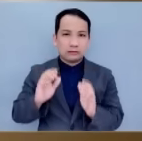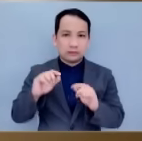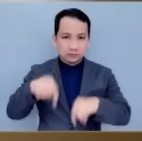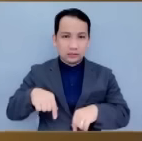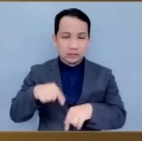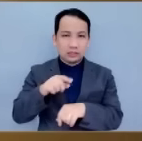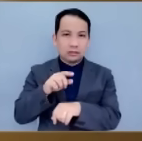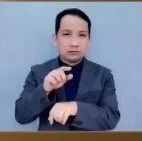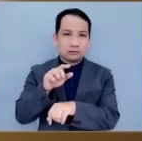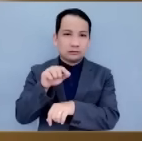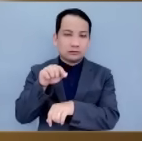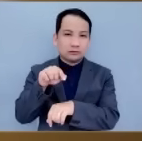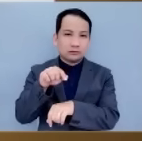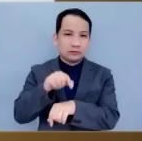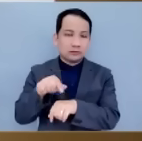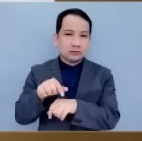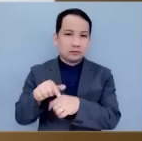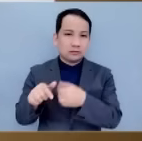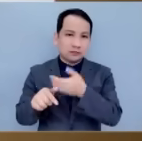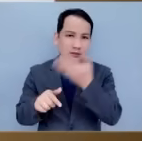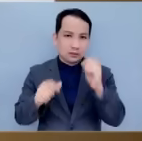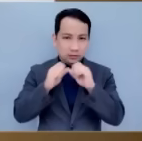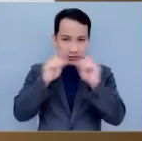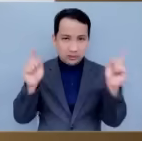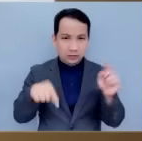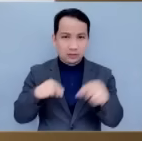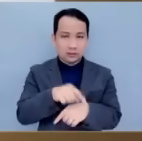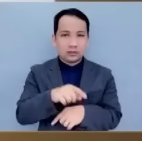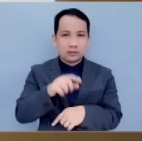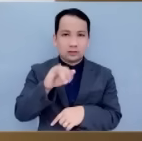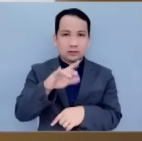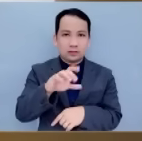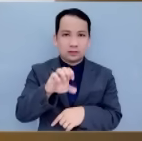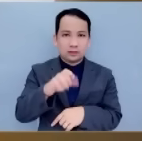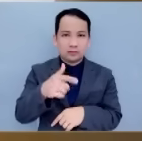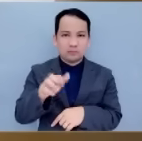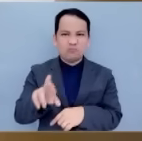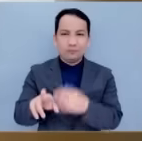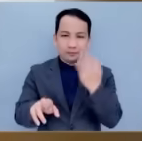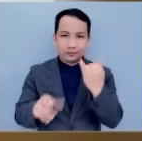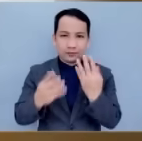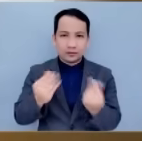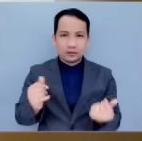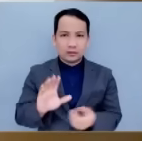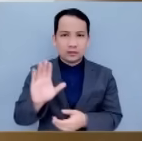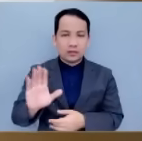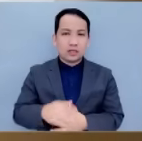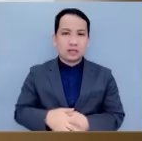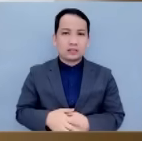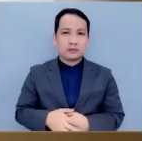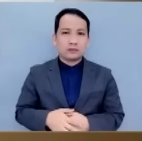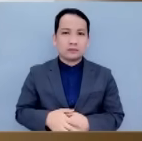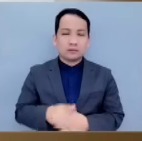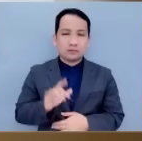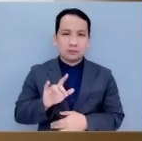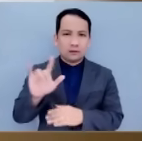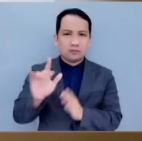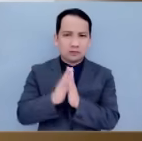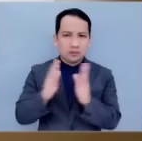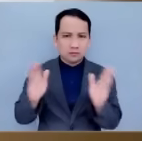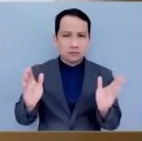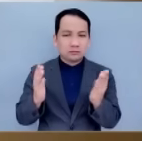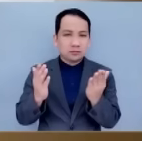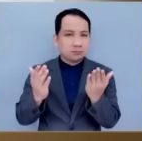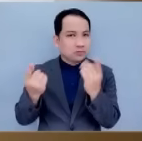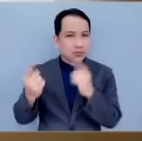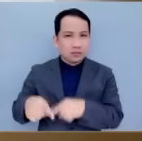industriya. Hindi rin makapaniwala si Ice Siguera sa pagkawala ni Jacqueline. Napakalaking kawalan daw na